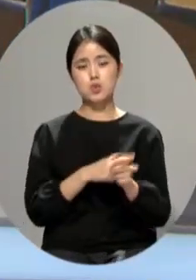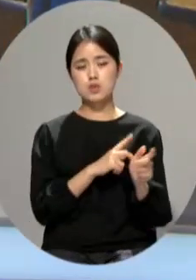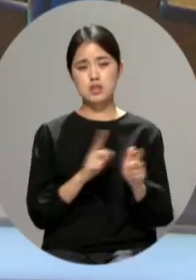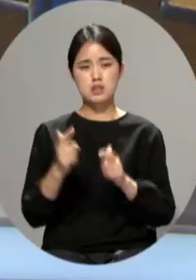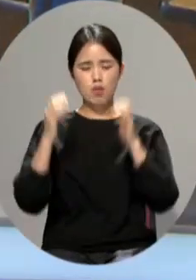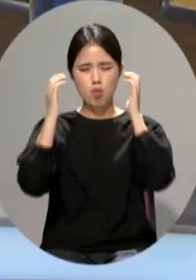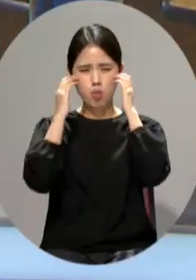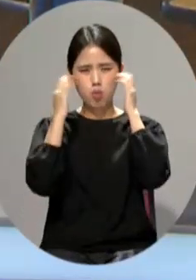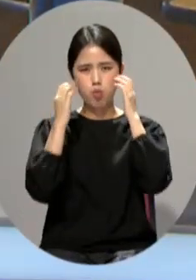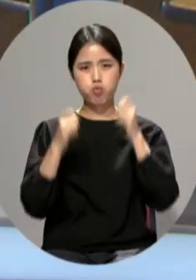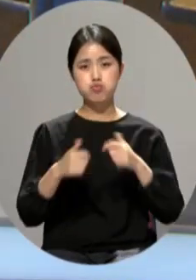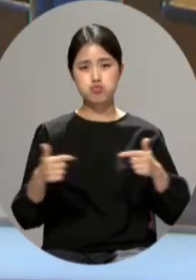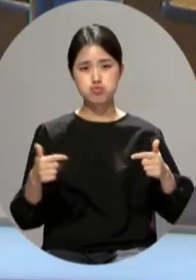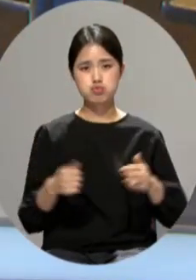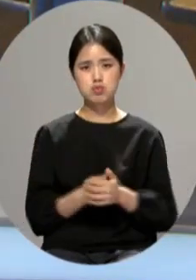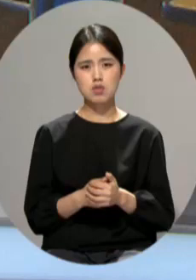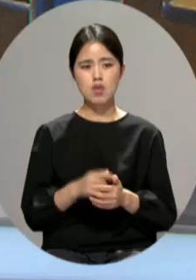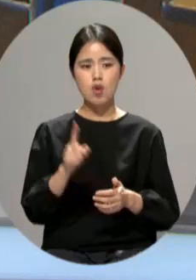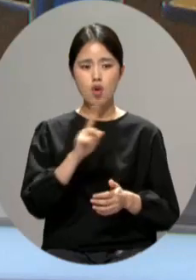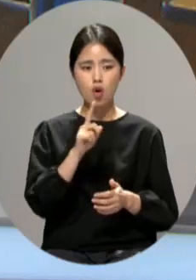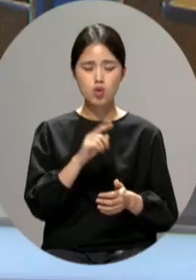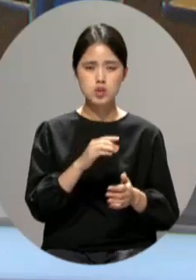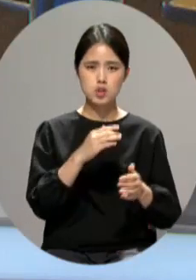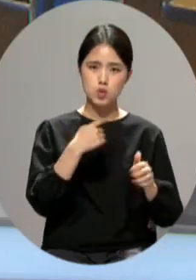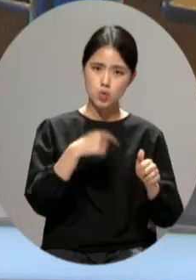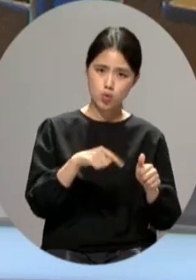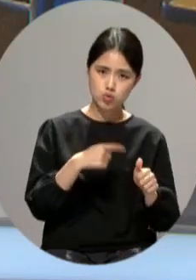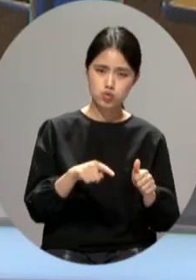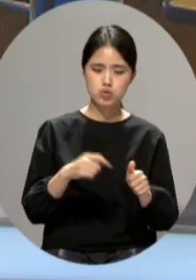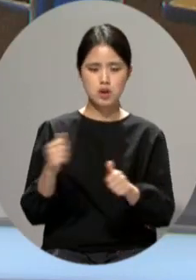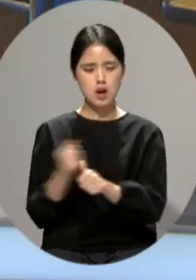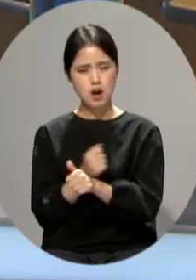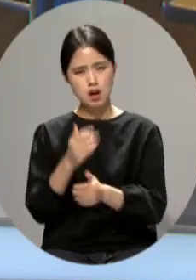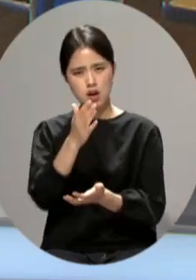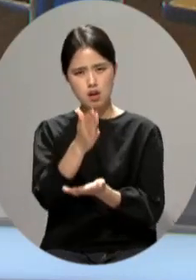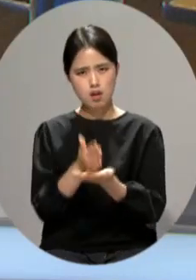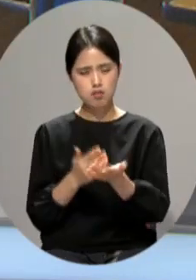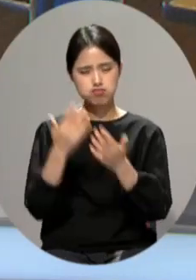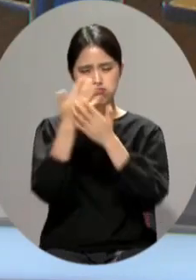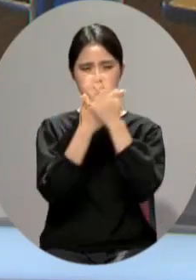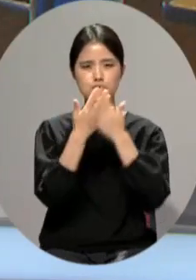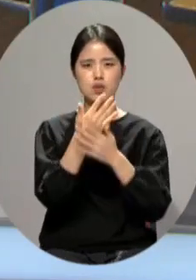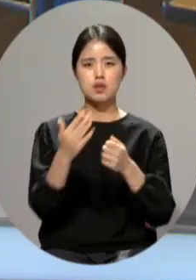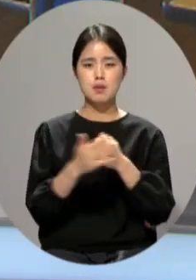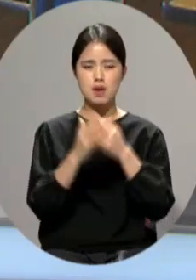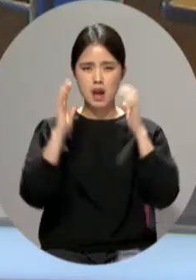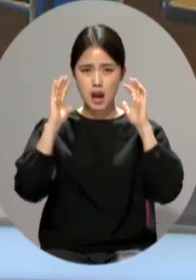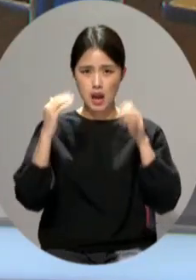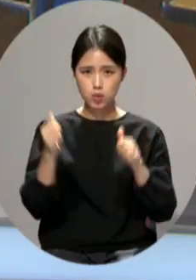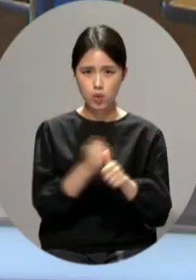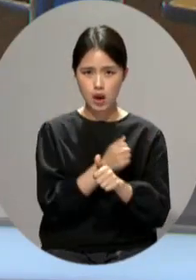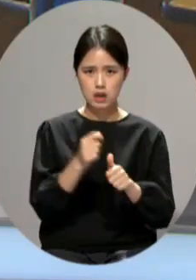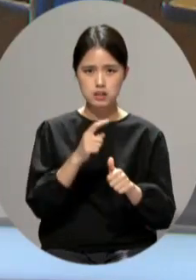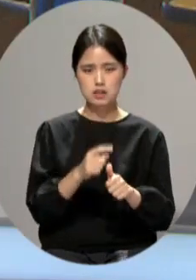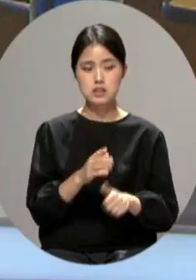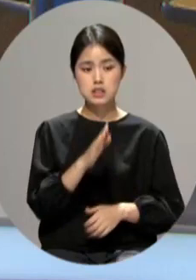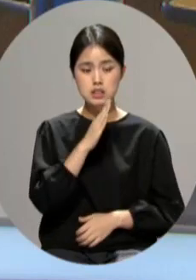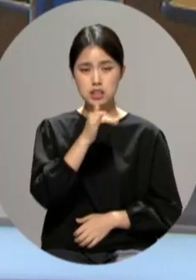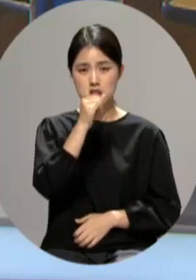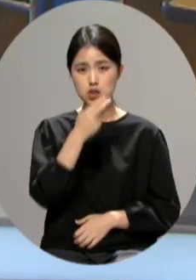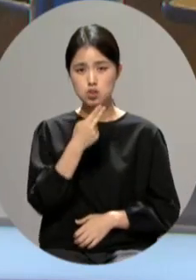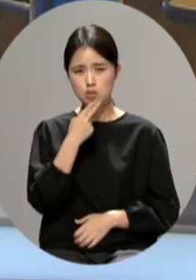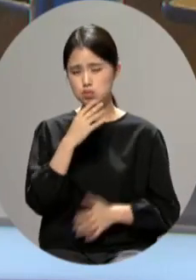있습니다. 어디까지가 정당한 교육지도인지 경계가 불분명한 상황에서 이 아동학대는 그 사실 여부와